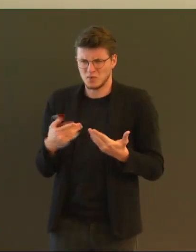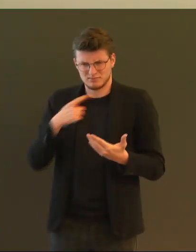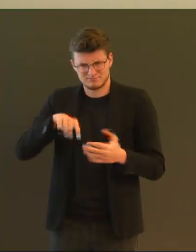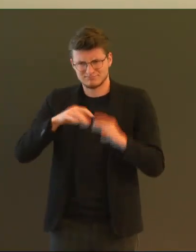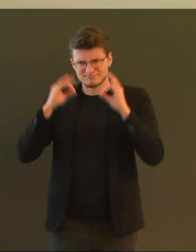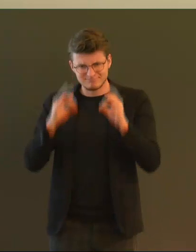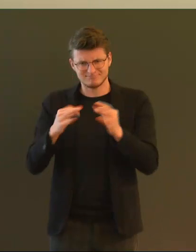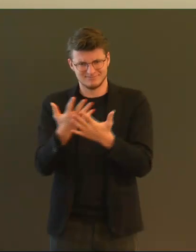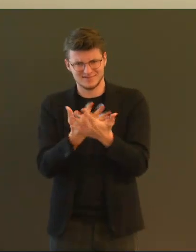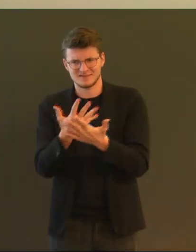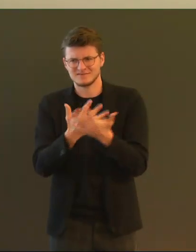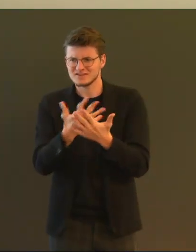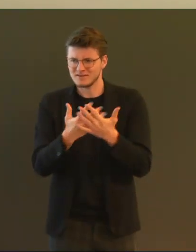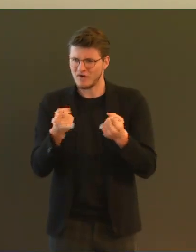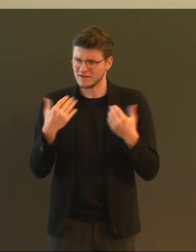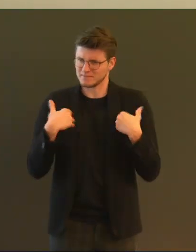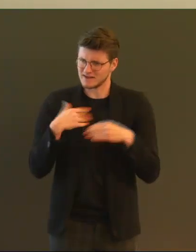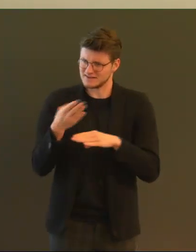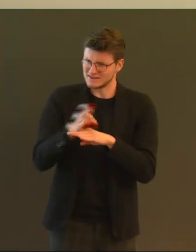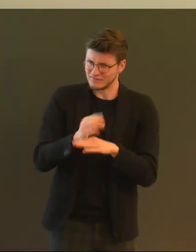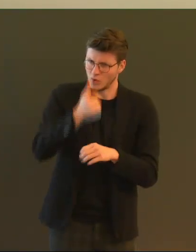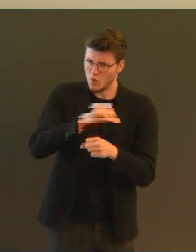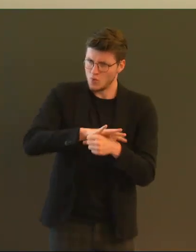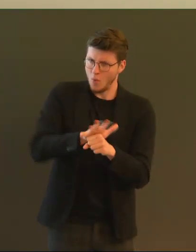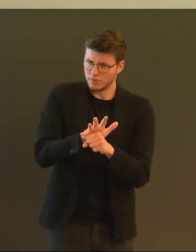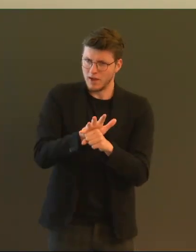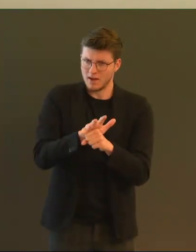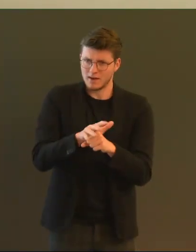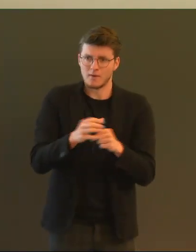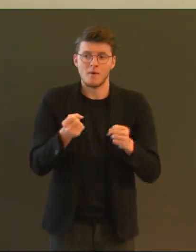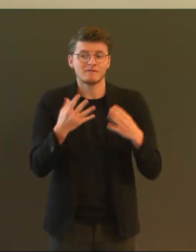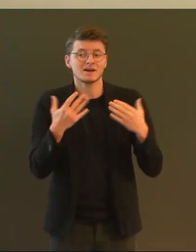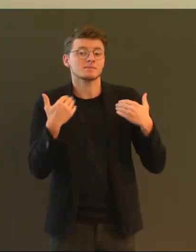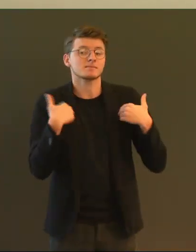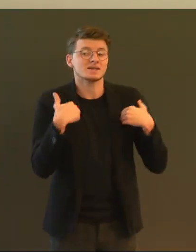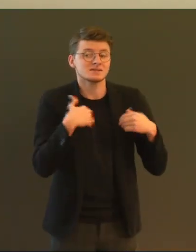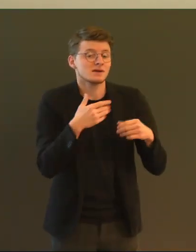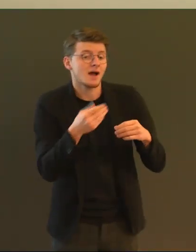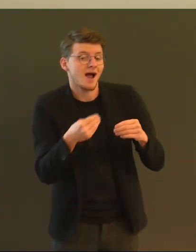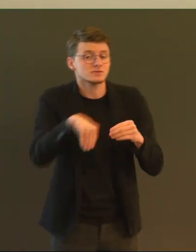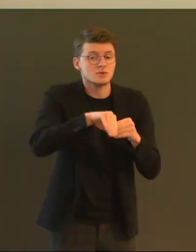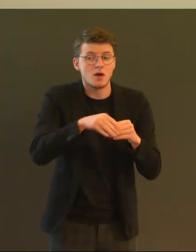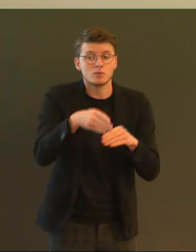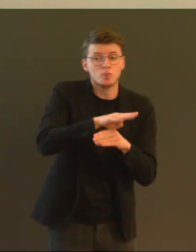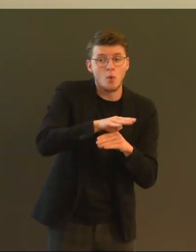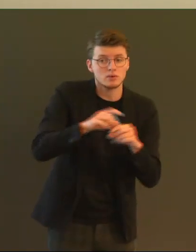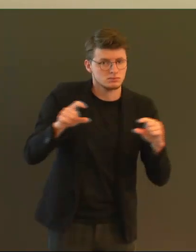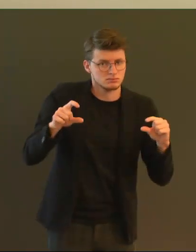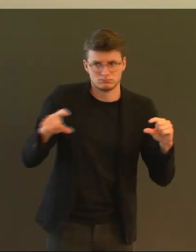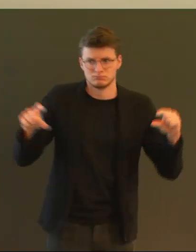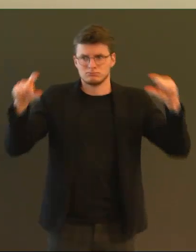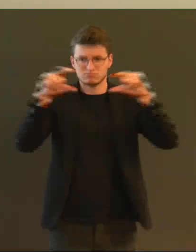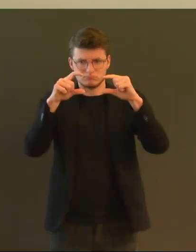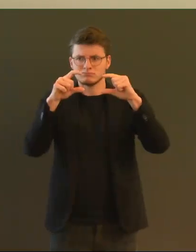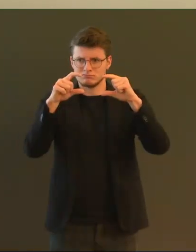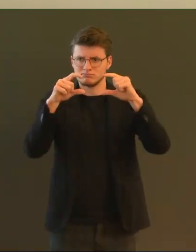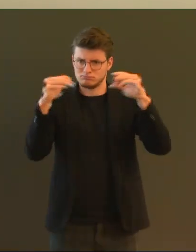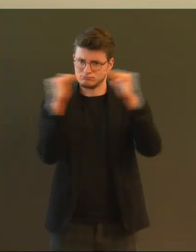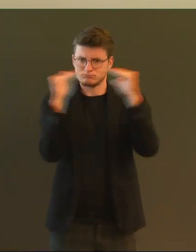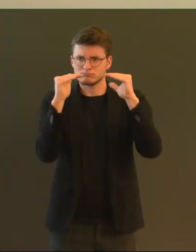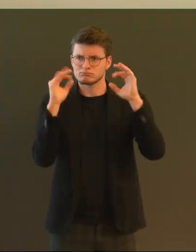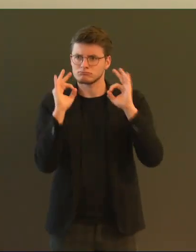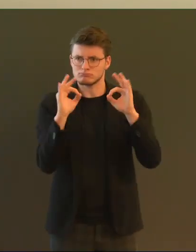we rapporteren komt bijna voor 100% overeen met de gemeten oversterfte. In de tabel ziet u